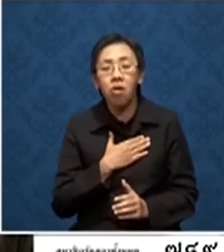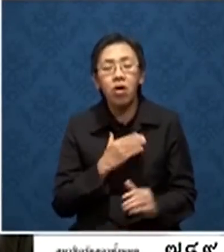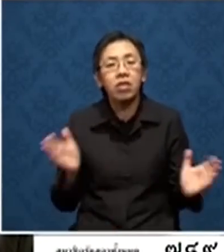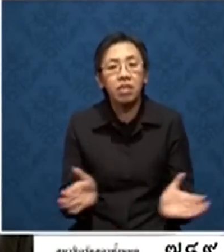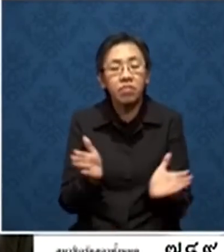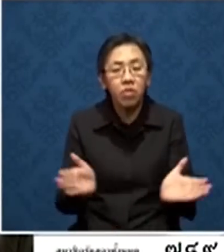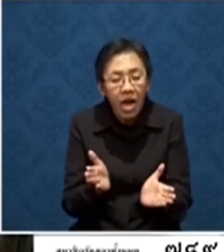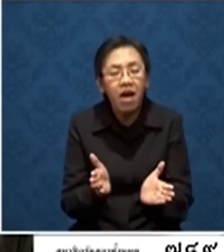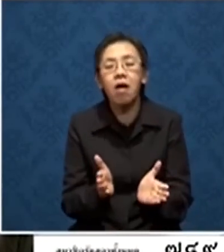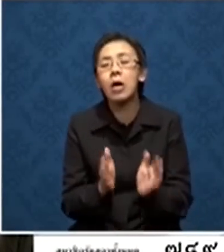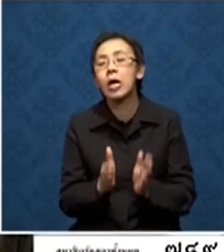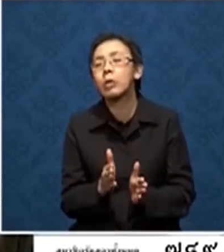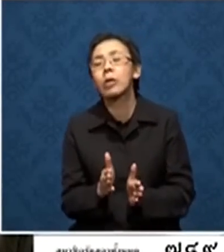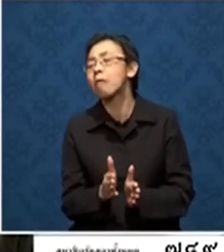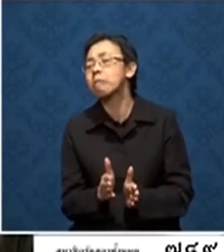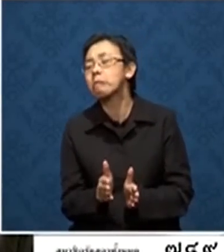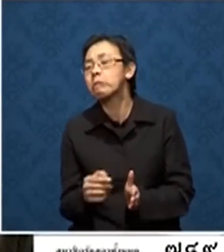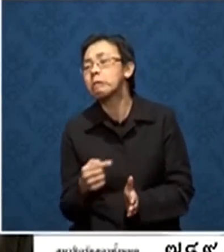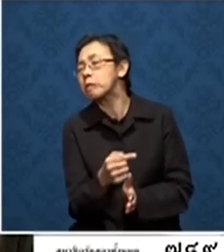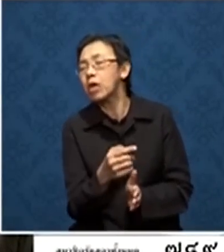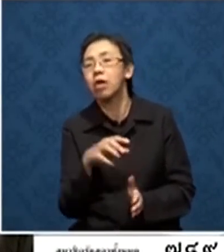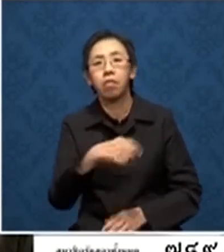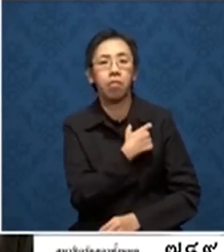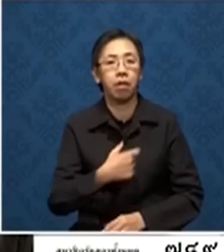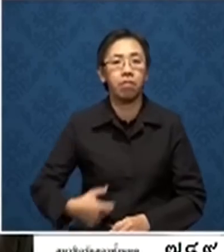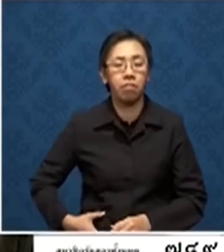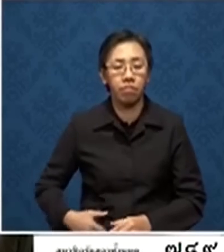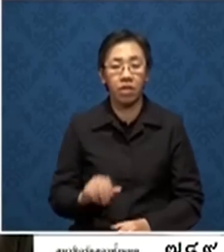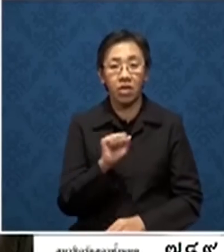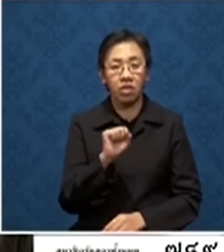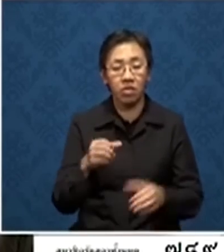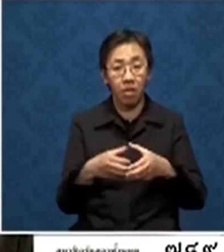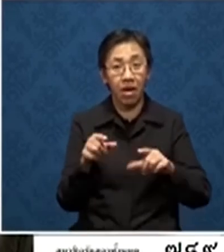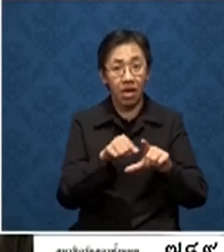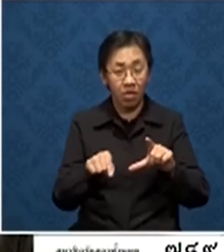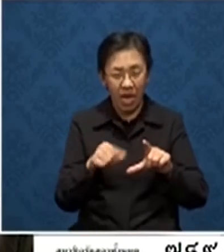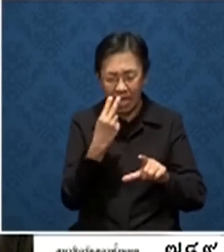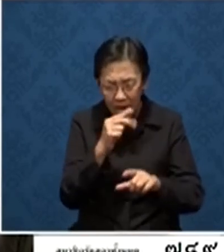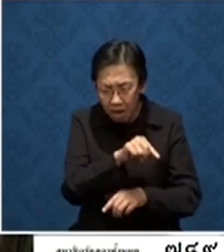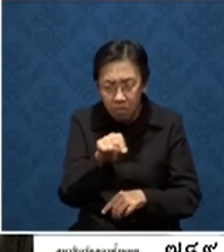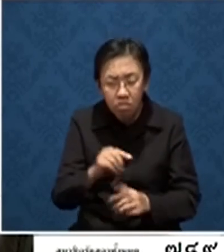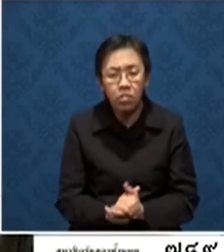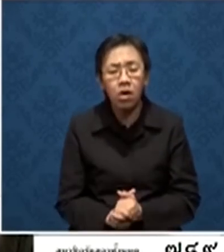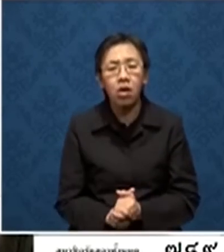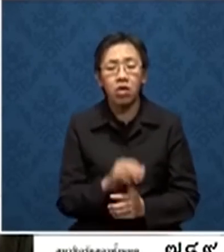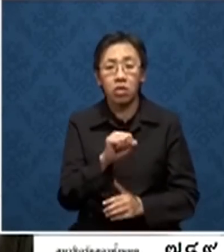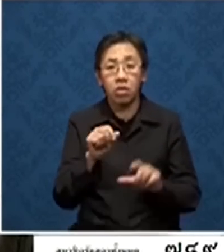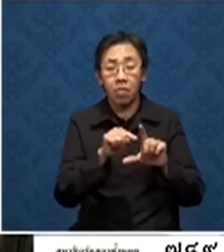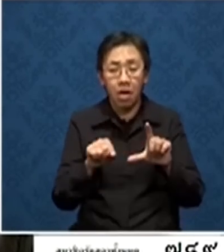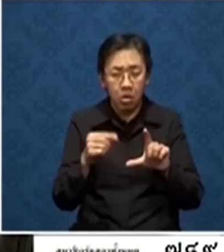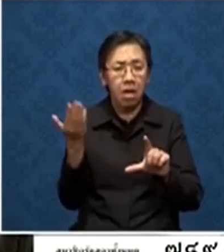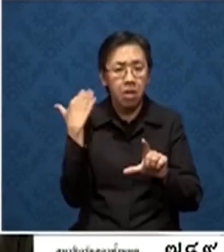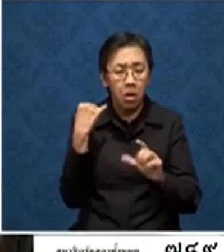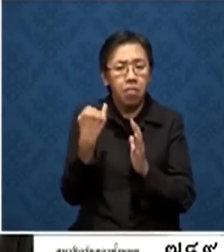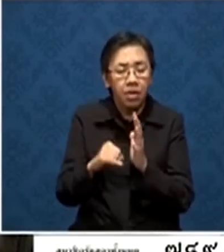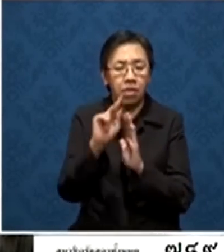เสริมให้มีการละเมิดพระมหากษัตริย์พระราชินีและรัชดาส.สพรรคก้าวไกลหลายท่านเคยถูกดำเนินคดีใน